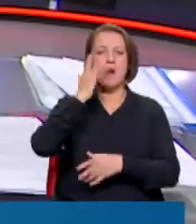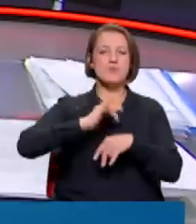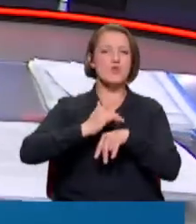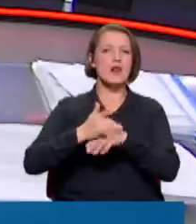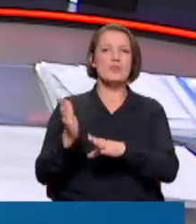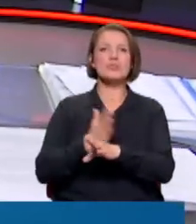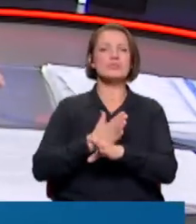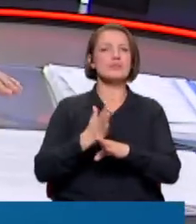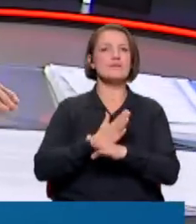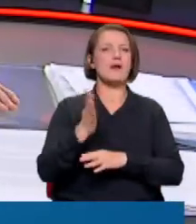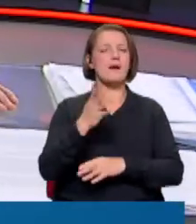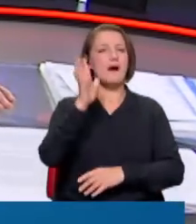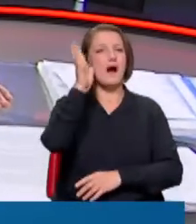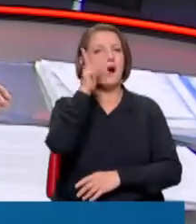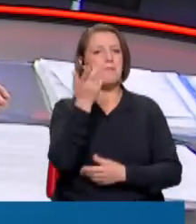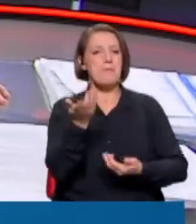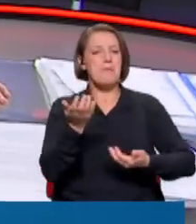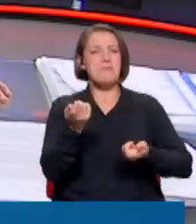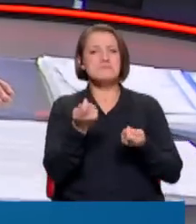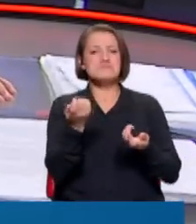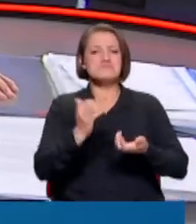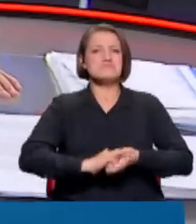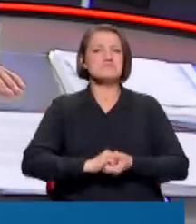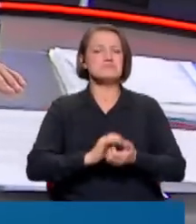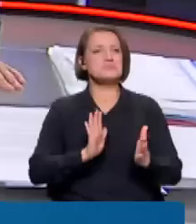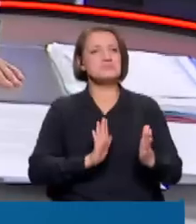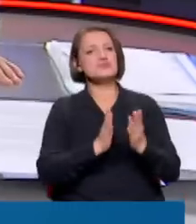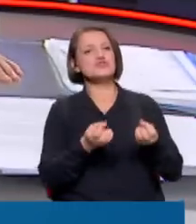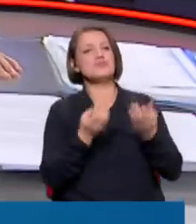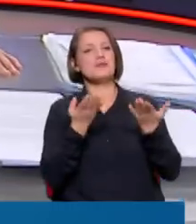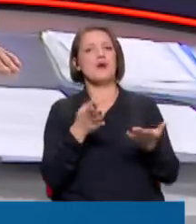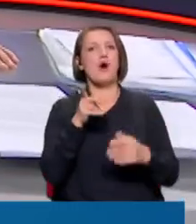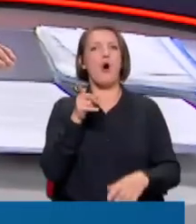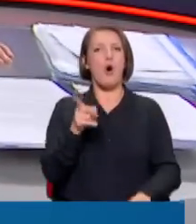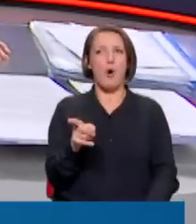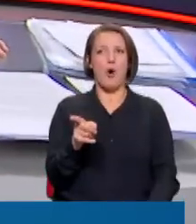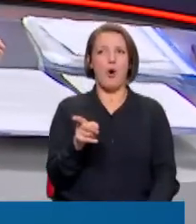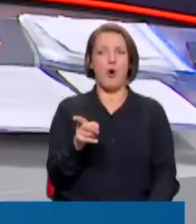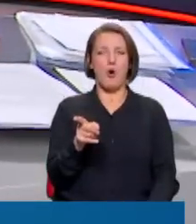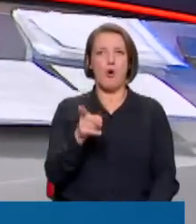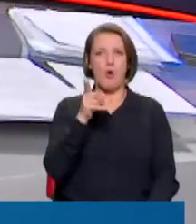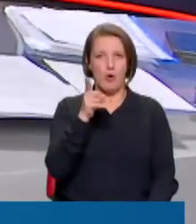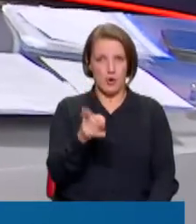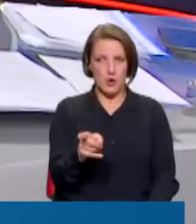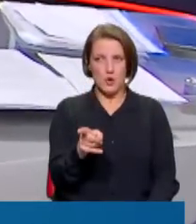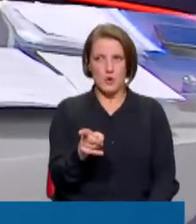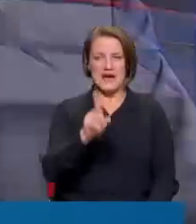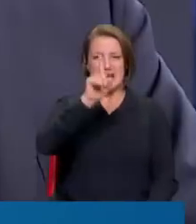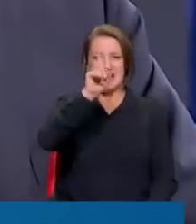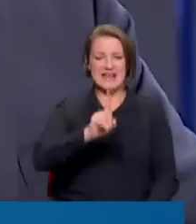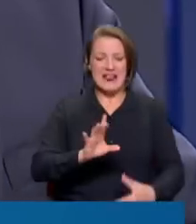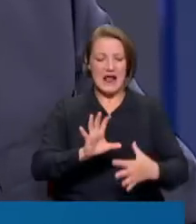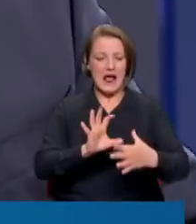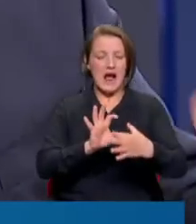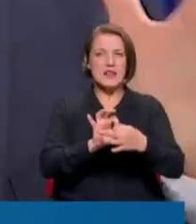neden bazıları ABD ile işbirliği yaptı ve karşı çıkmadı İşte o o ilk halka